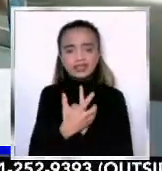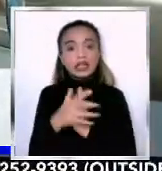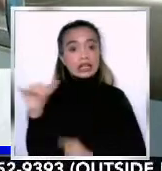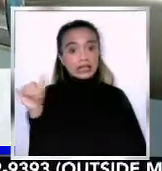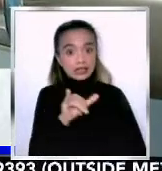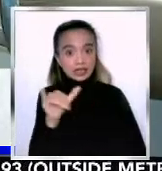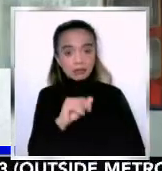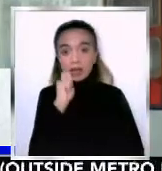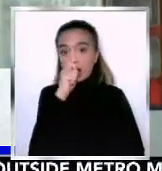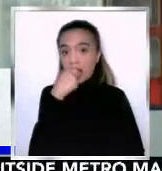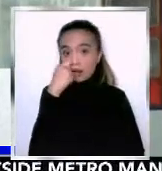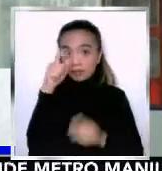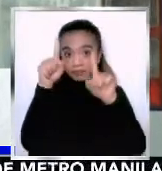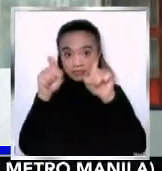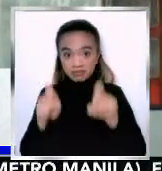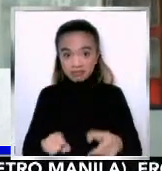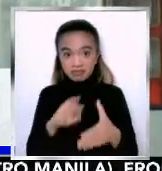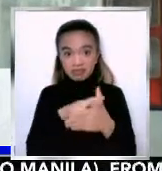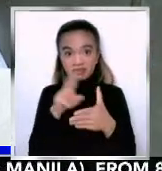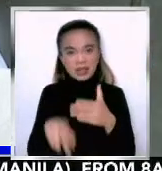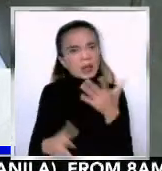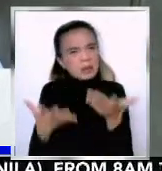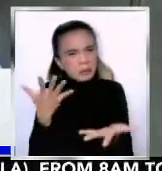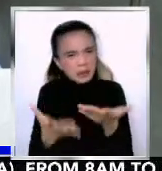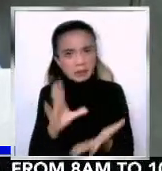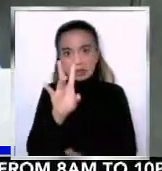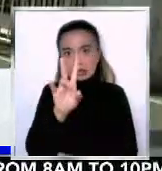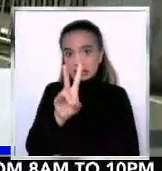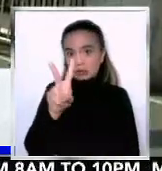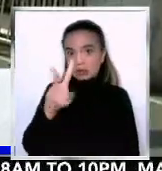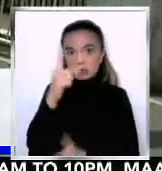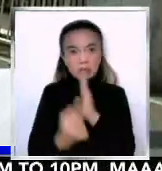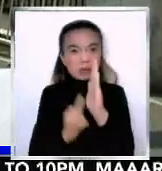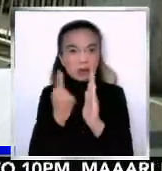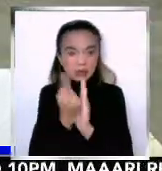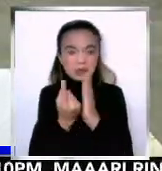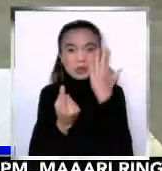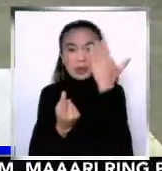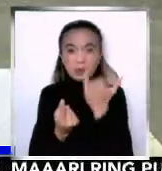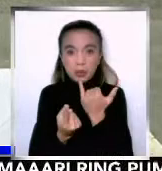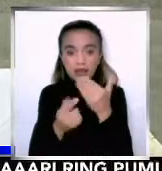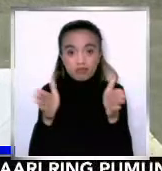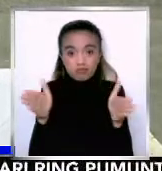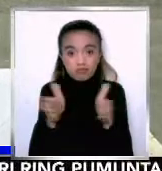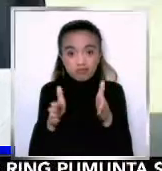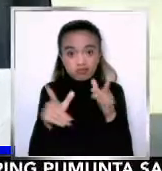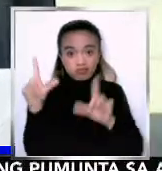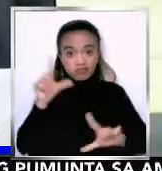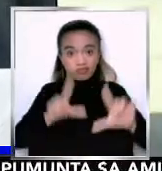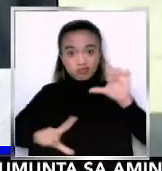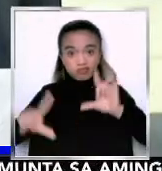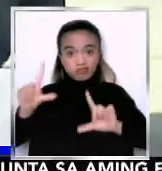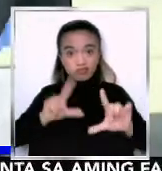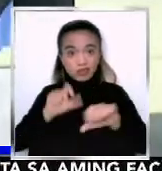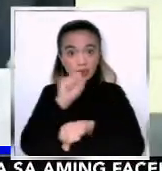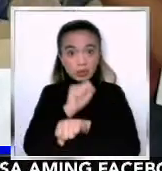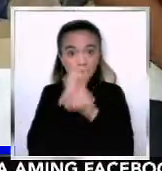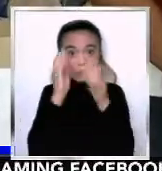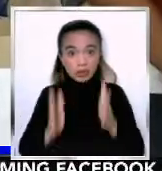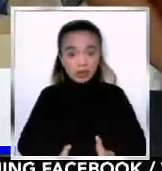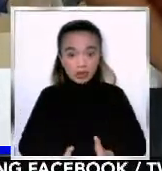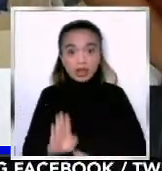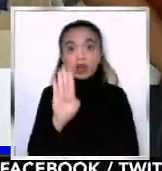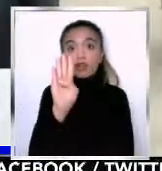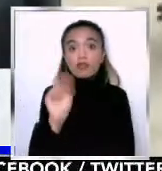test, baka raw tumagal ng 72 hours dahil yung molecular laboratory employees nila, 14 out of 25